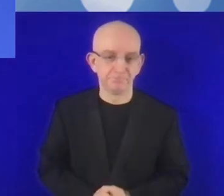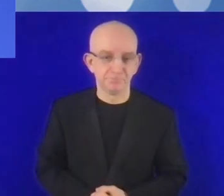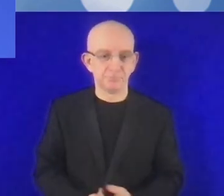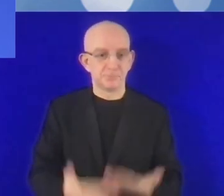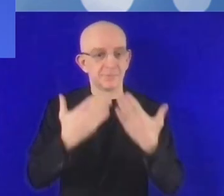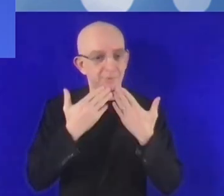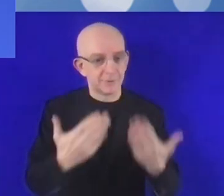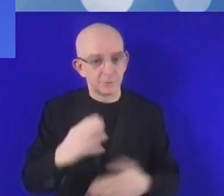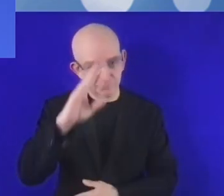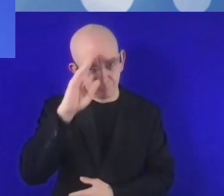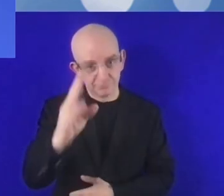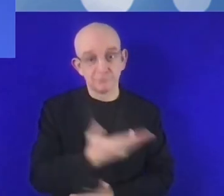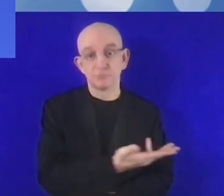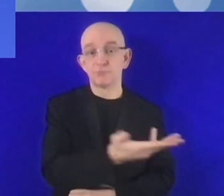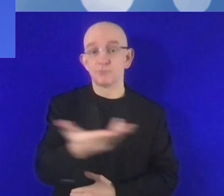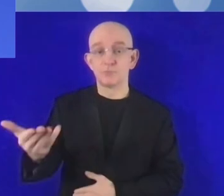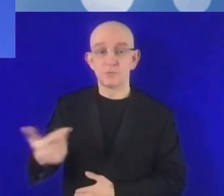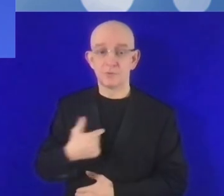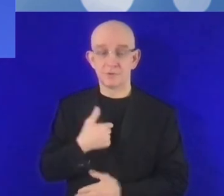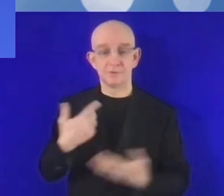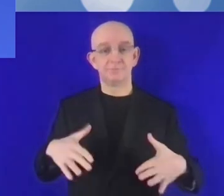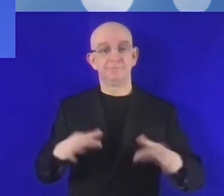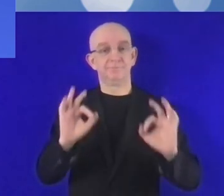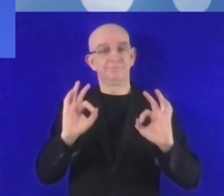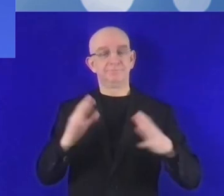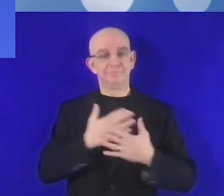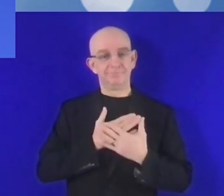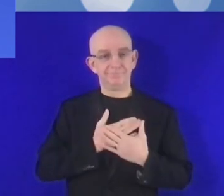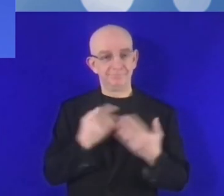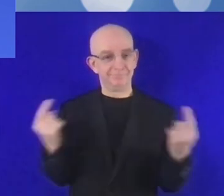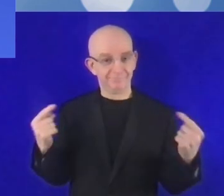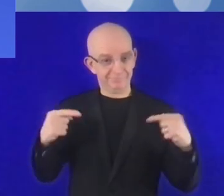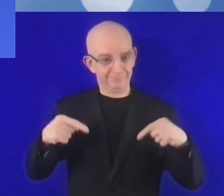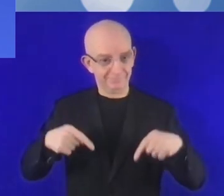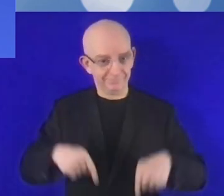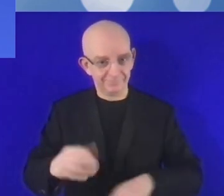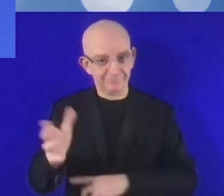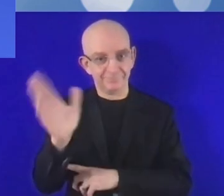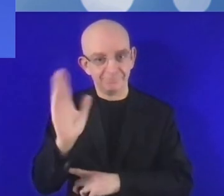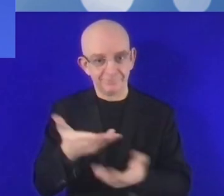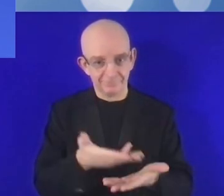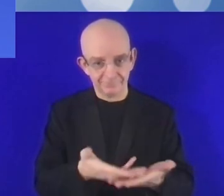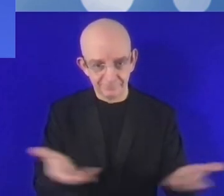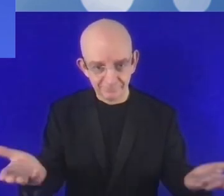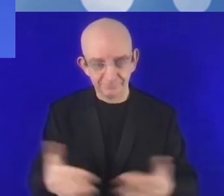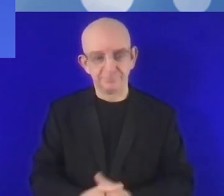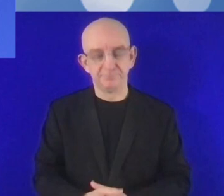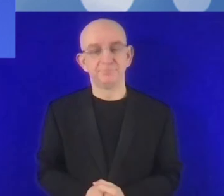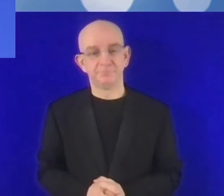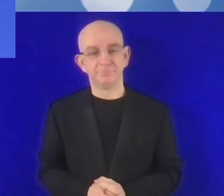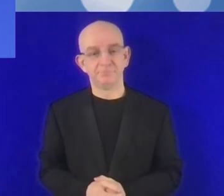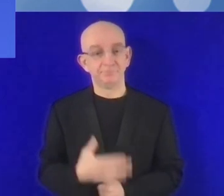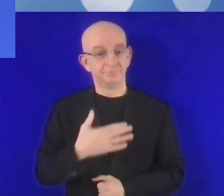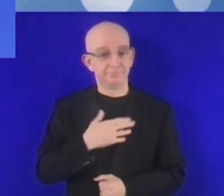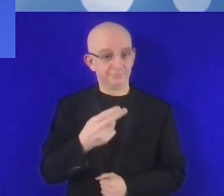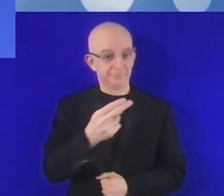всего сердца. Это для меня большое удовольствие, что я могу быть сегодня